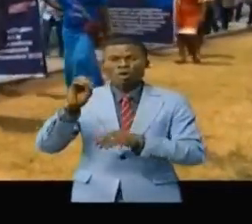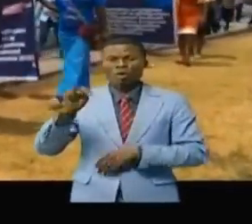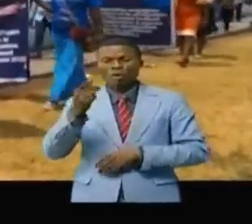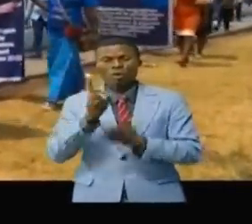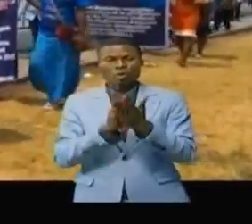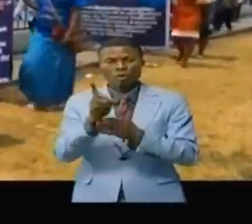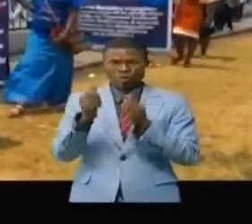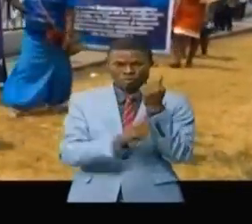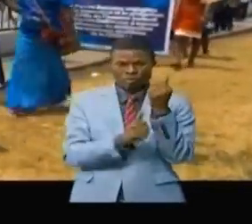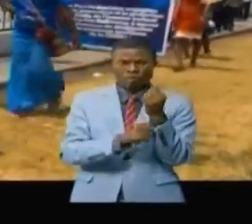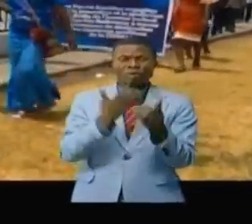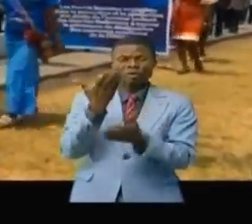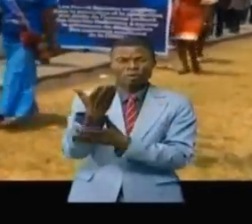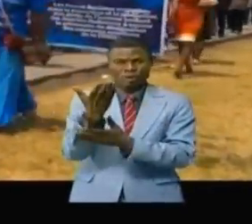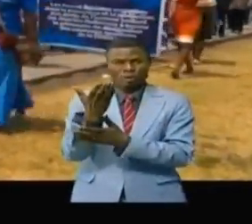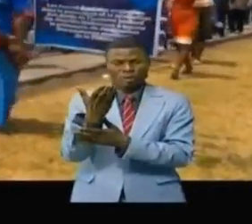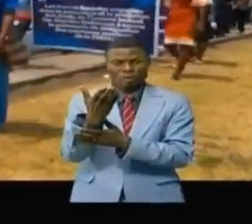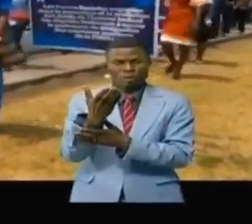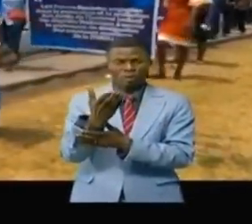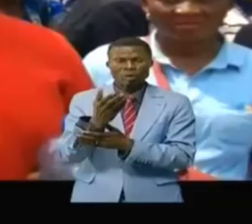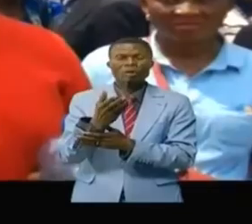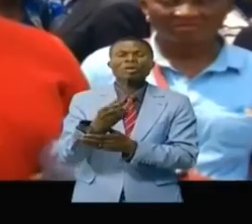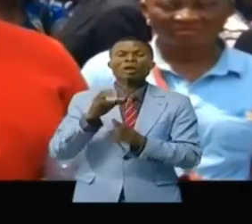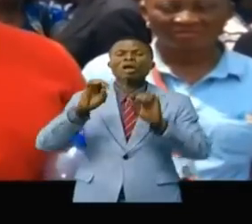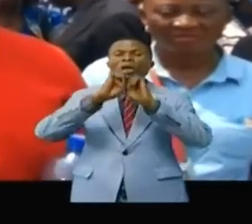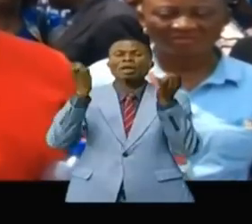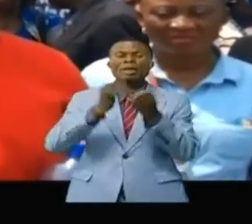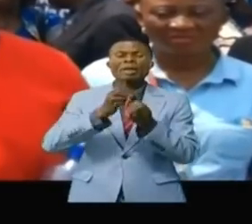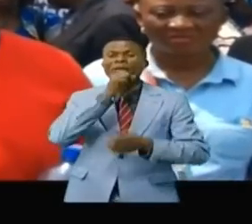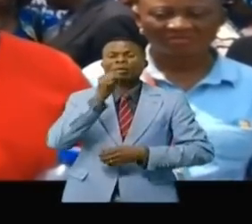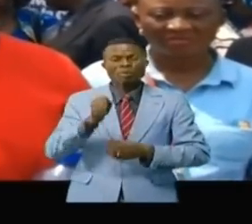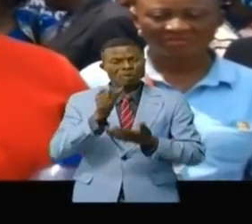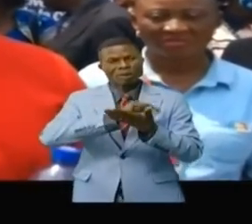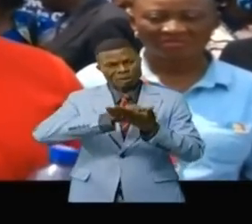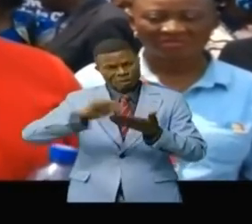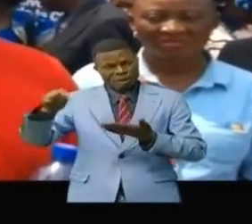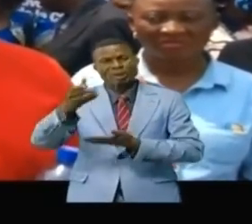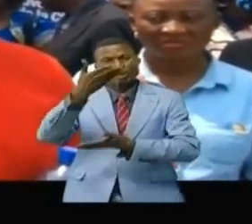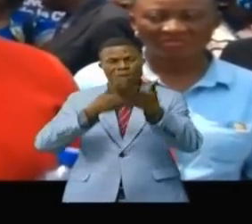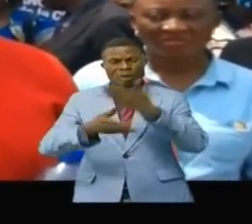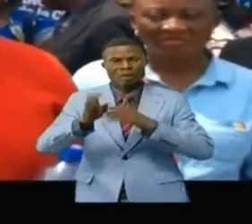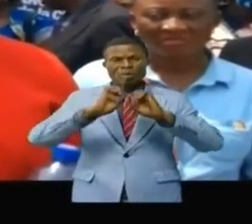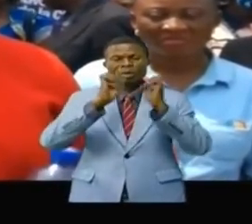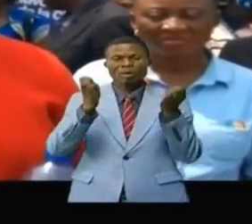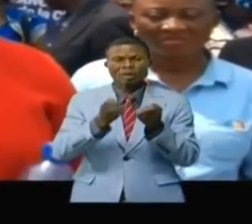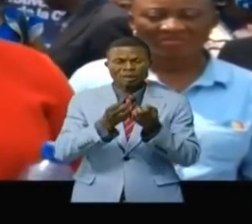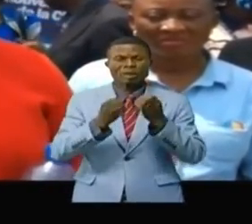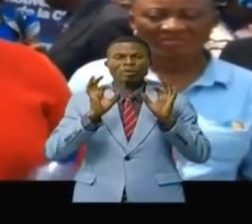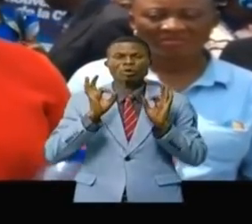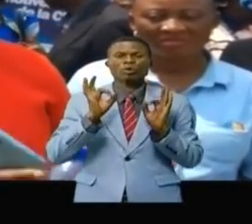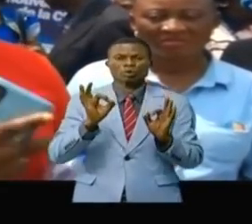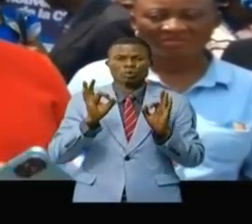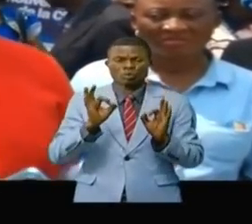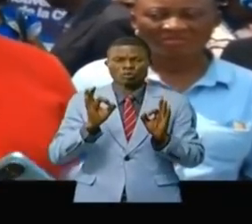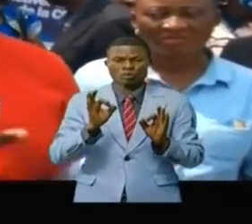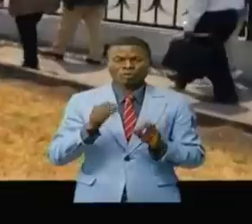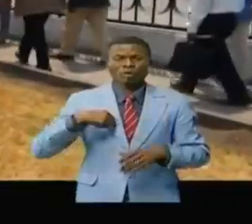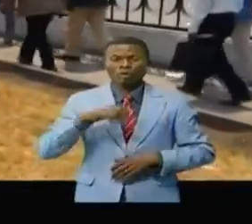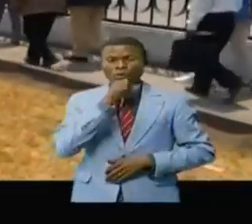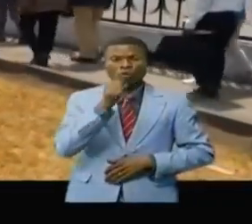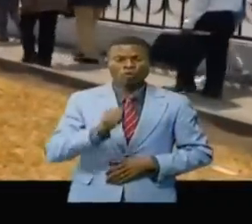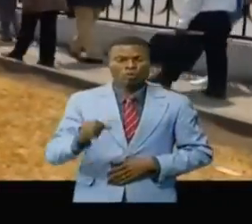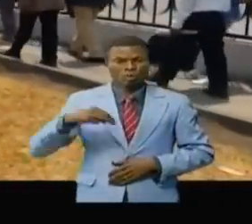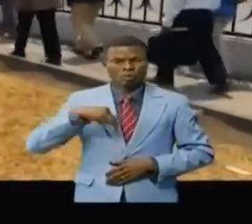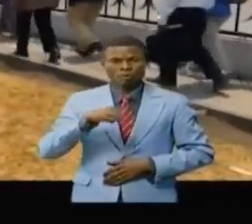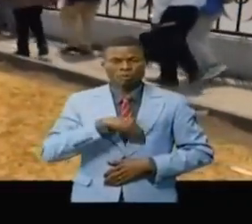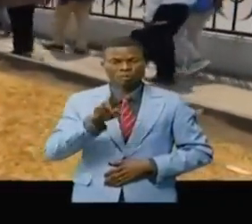l'homme qui ne jurent que sur le départ de l'ancienne équipe. Nous, membres de la société civile, nous disons non au glissement des anciens membres.